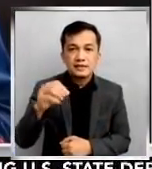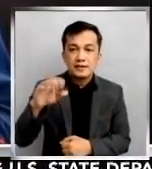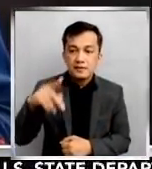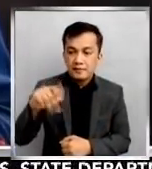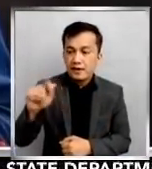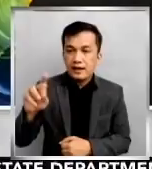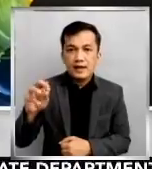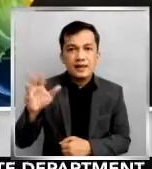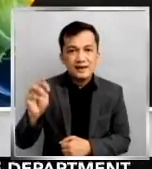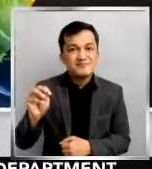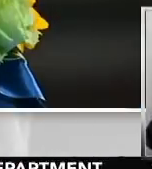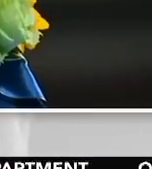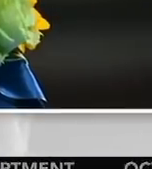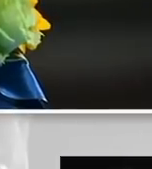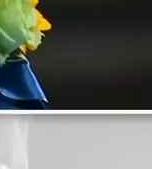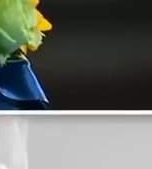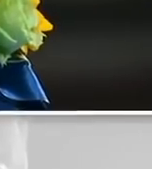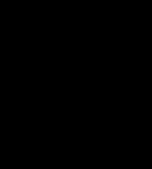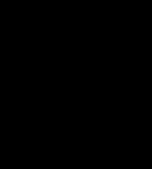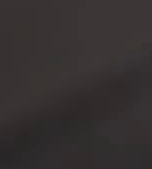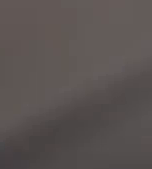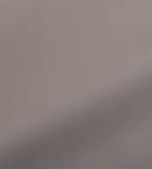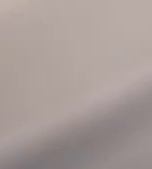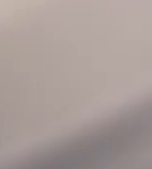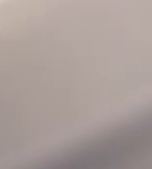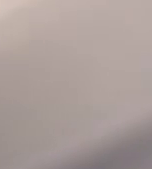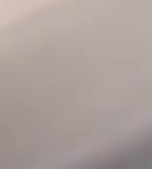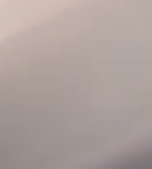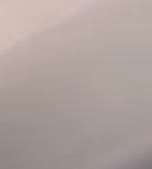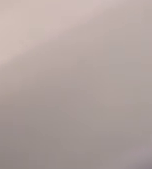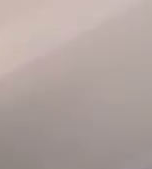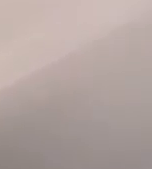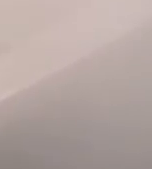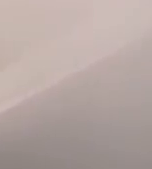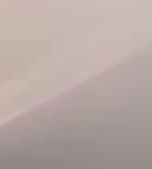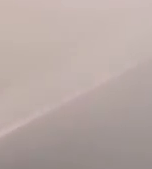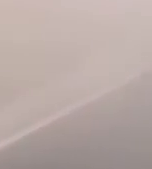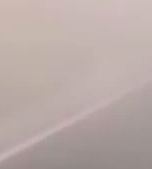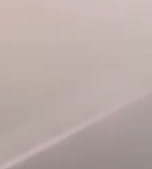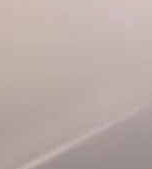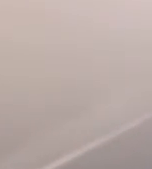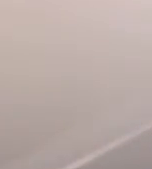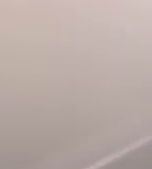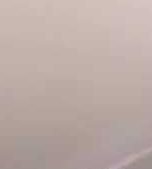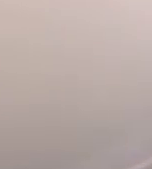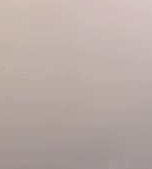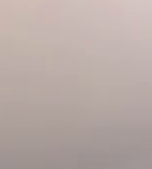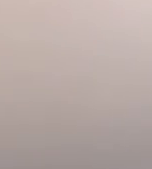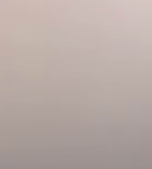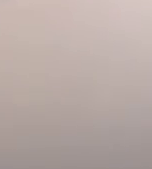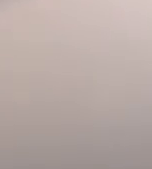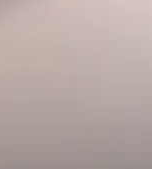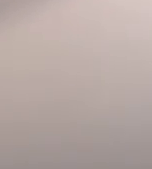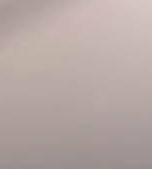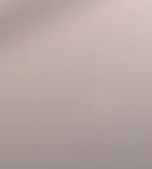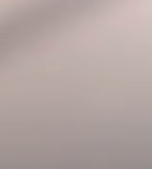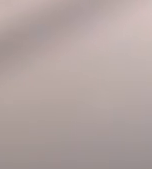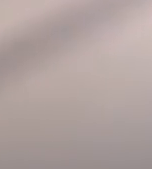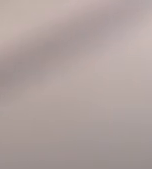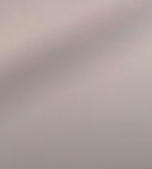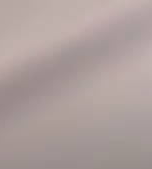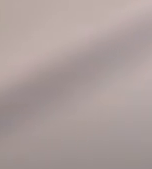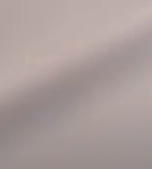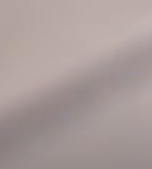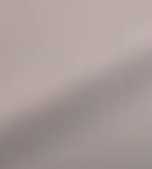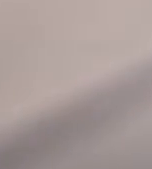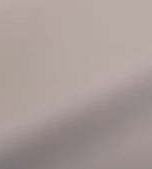Canlas, updated sa Showbiz Happenings. Hindi natutulog ang mga balita. Kaya para sa pinakasariwang balita, mag-subscribe